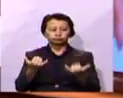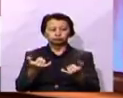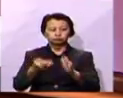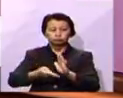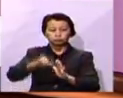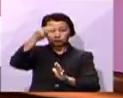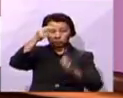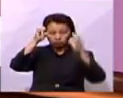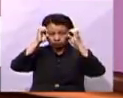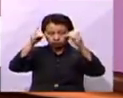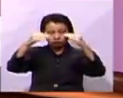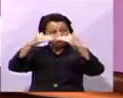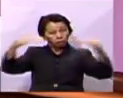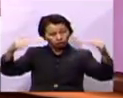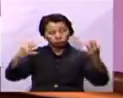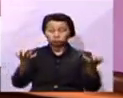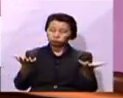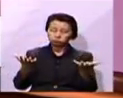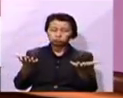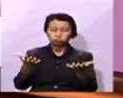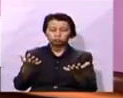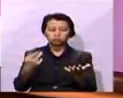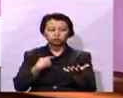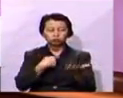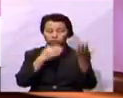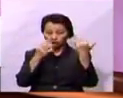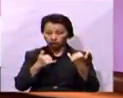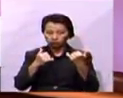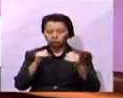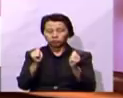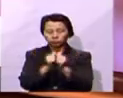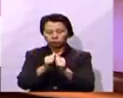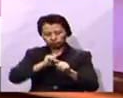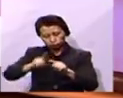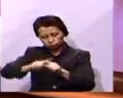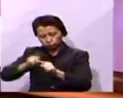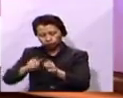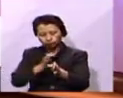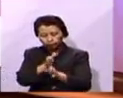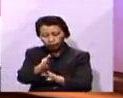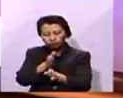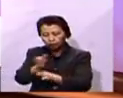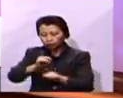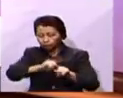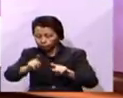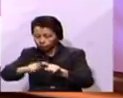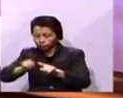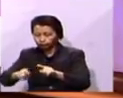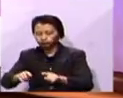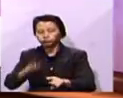higher education level, and we hope that through the various special intervention